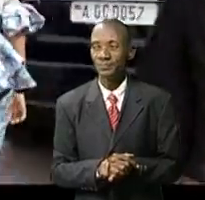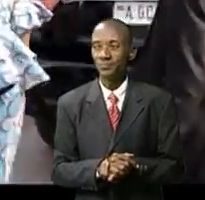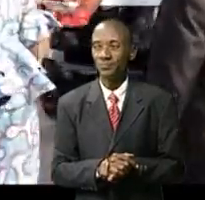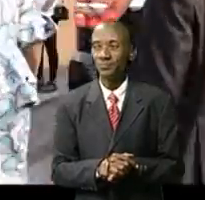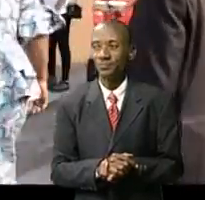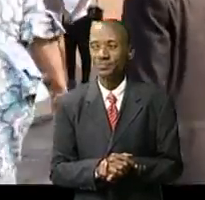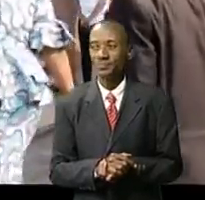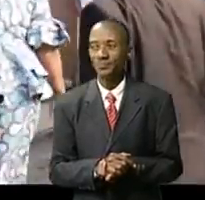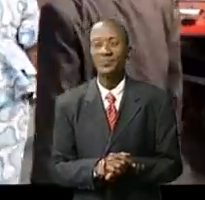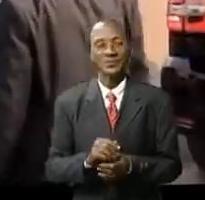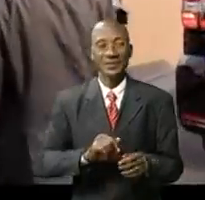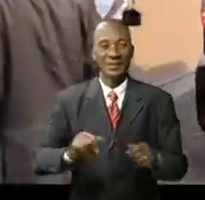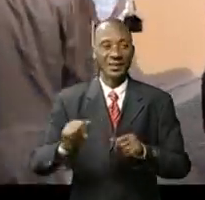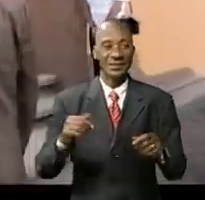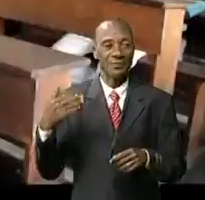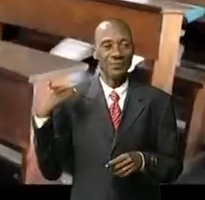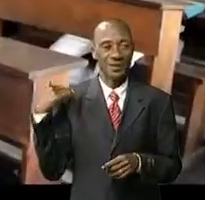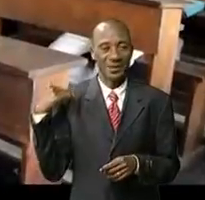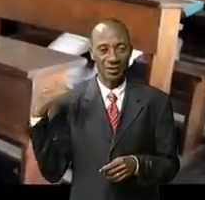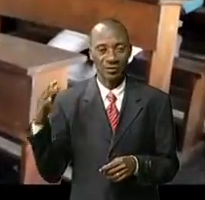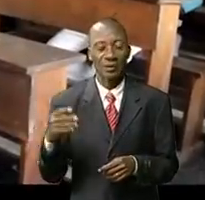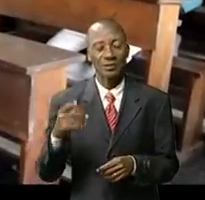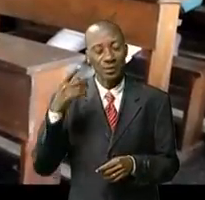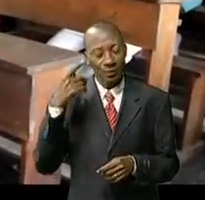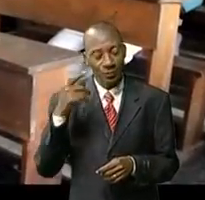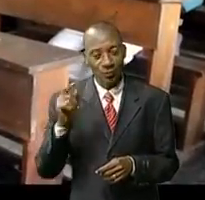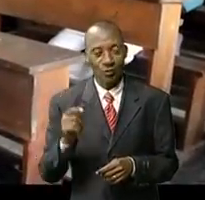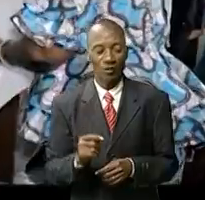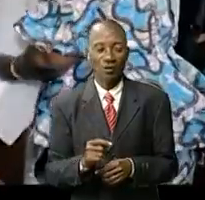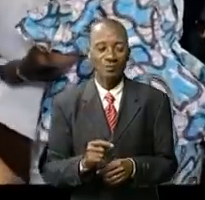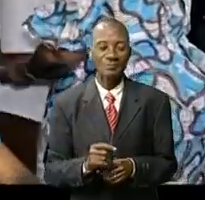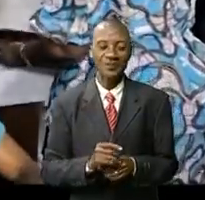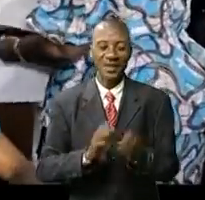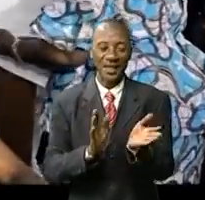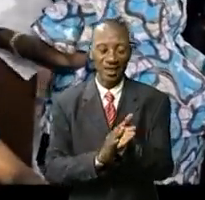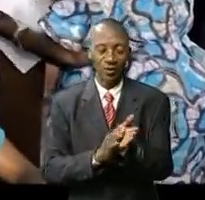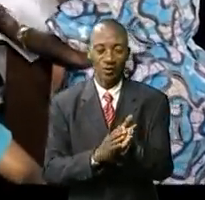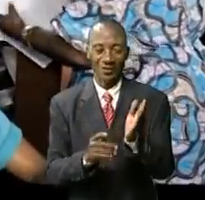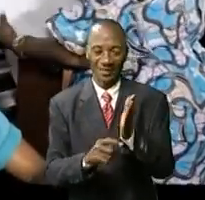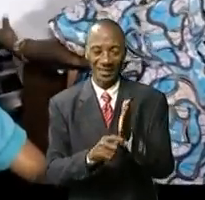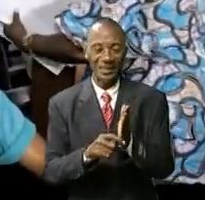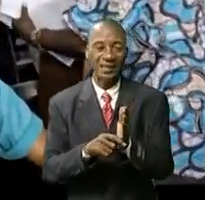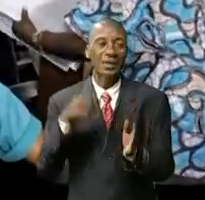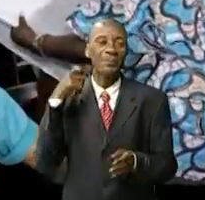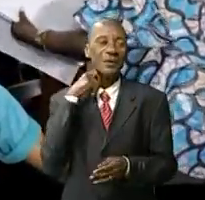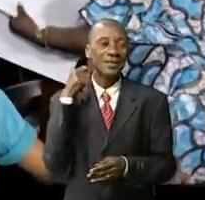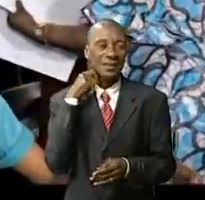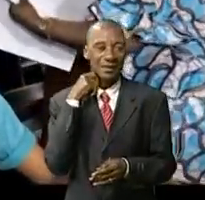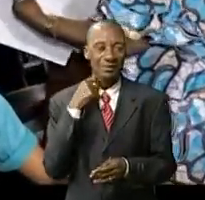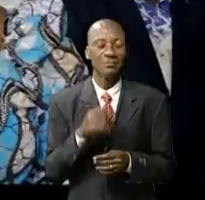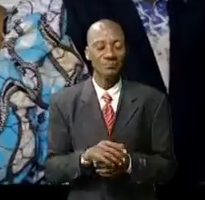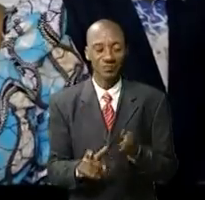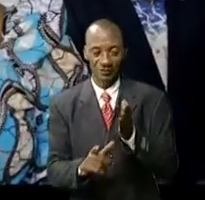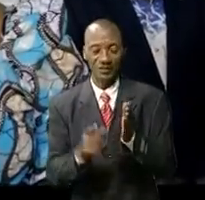Début pour le jury national des items EIM édition 2020-2021. Le coup d'envoi a été donné le lundi par la vice-ministre de la